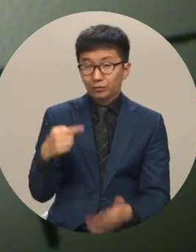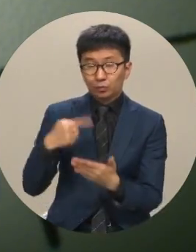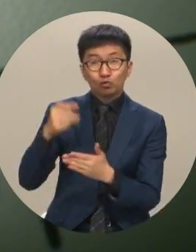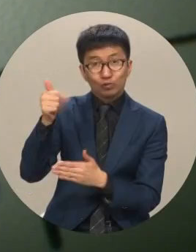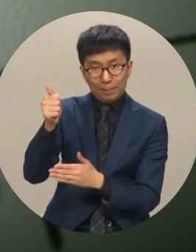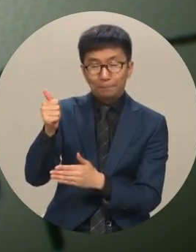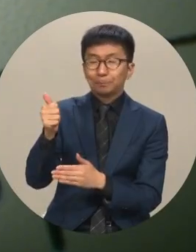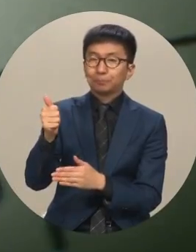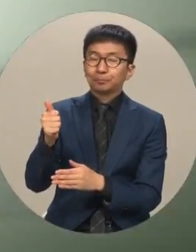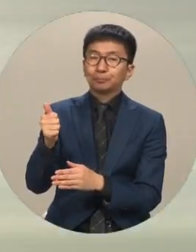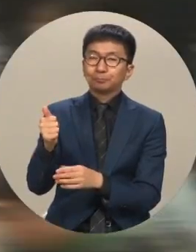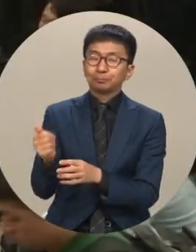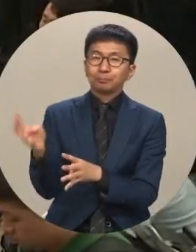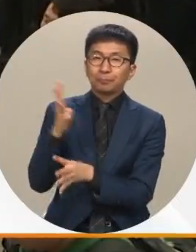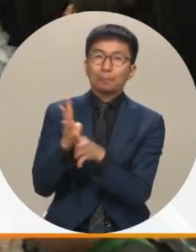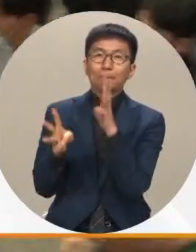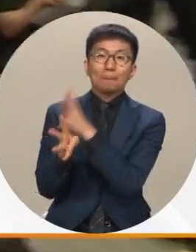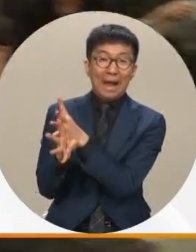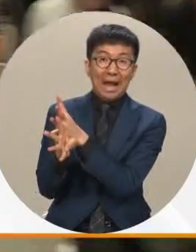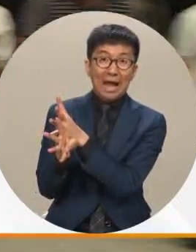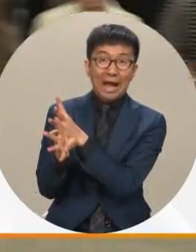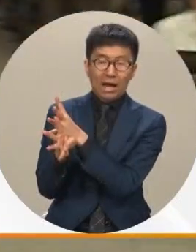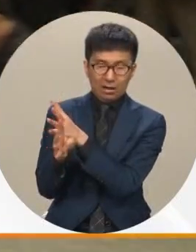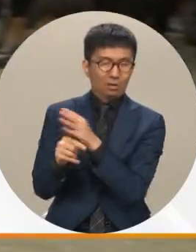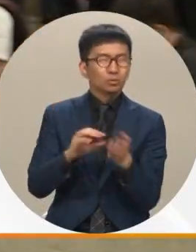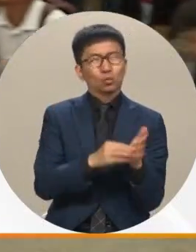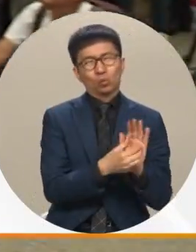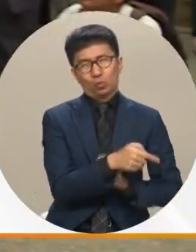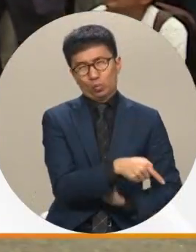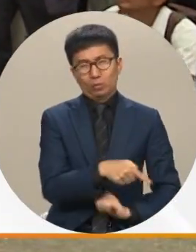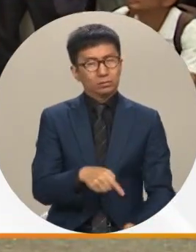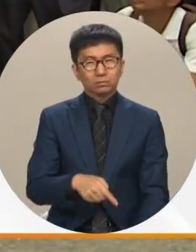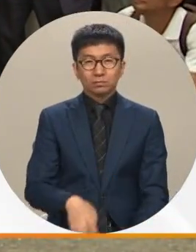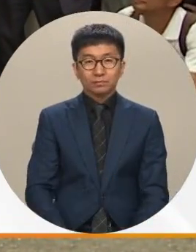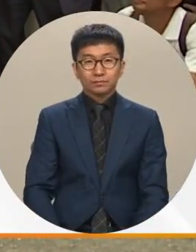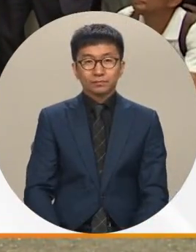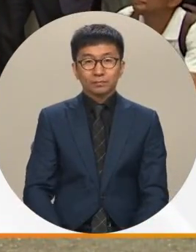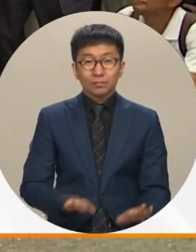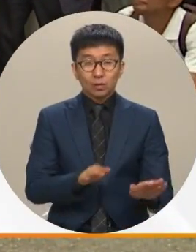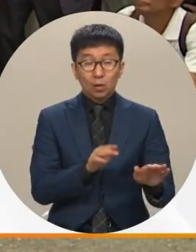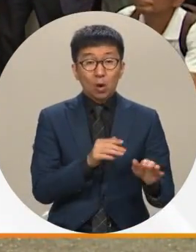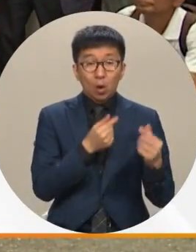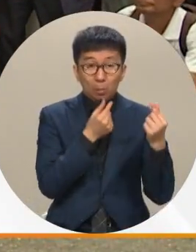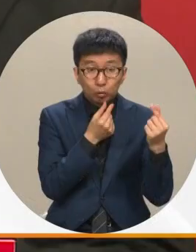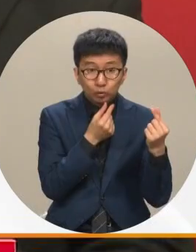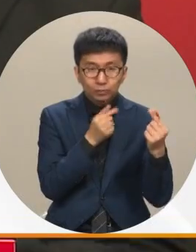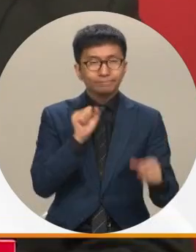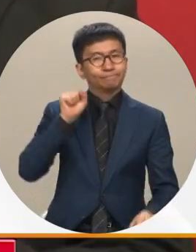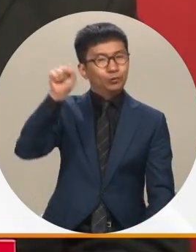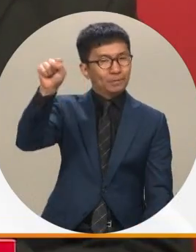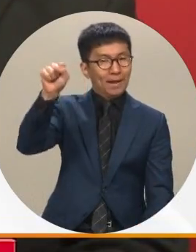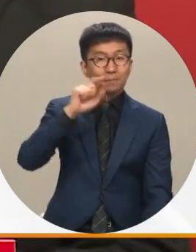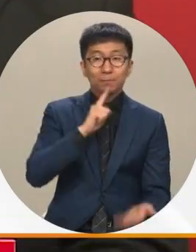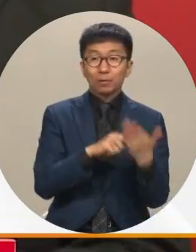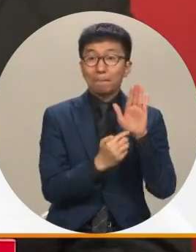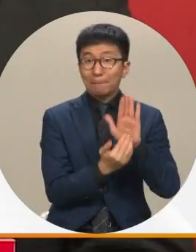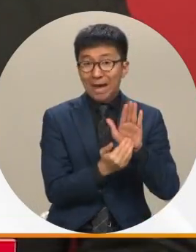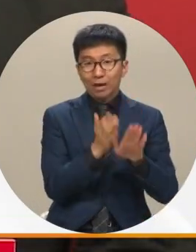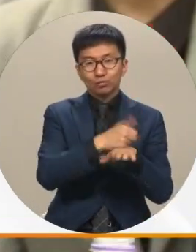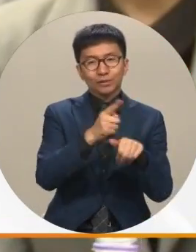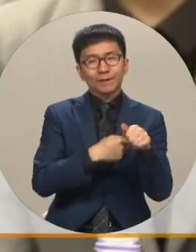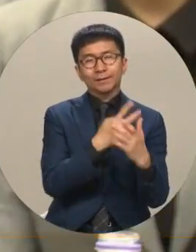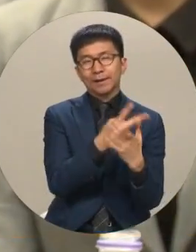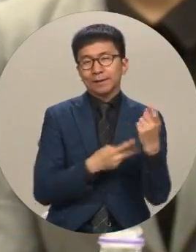세 차례 패배했습니다 이번 보궐 선거에서 보수성향 후보들이 출마 선언을 하면서 단일화를 강조한